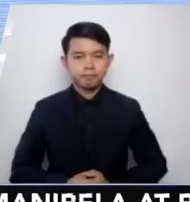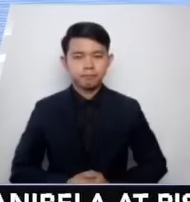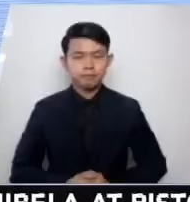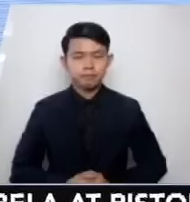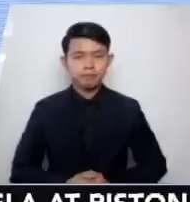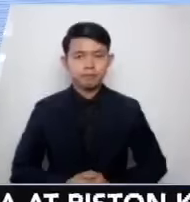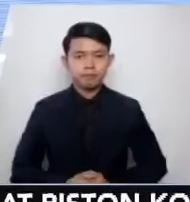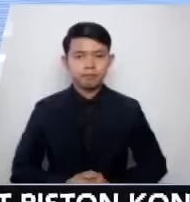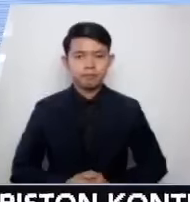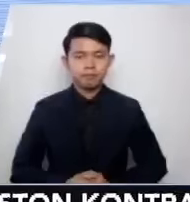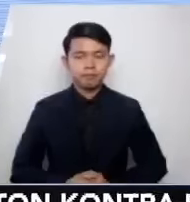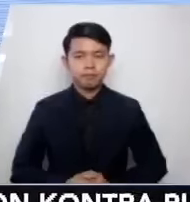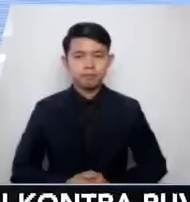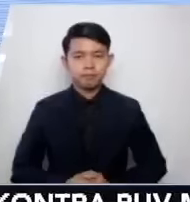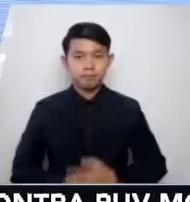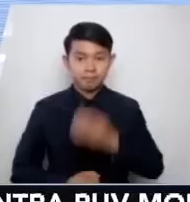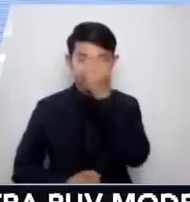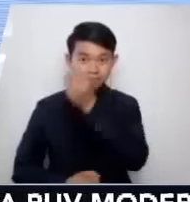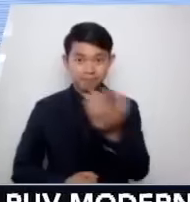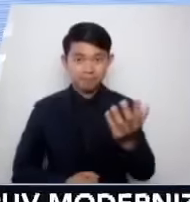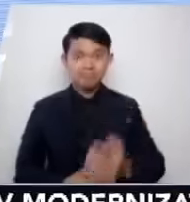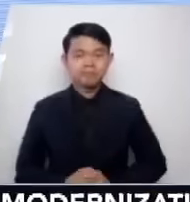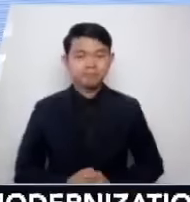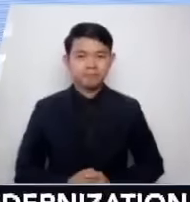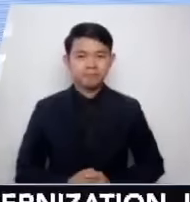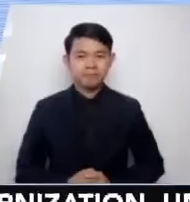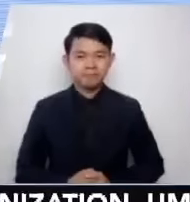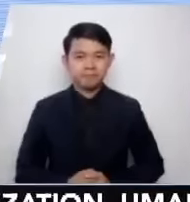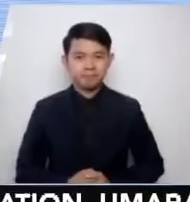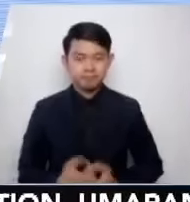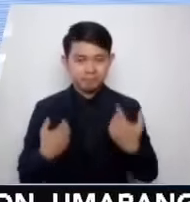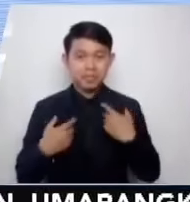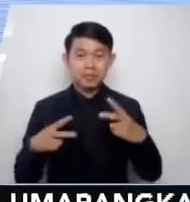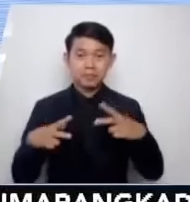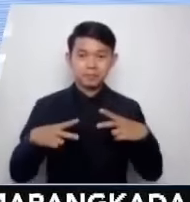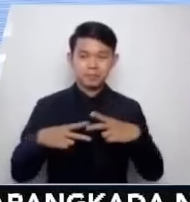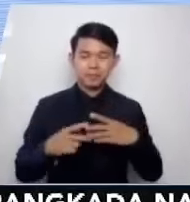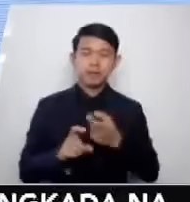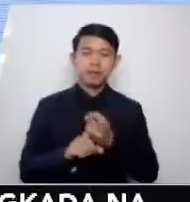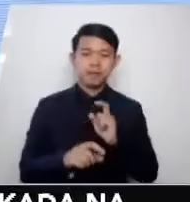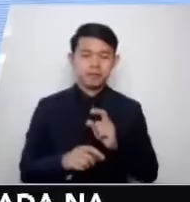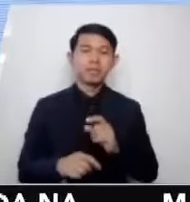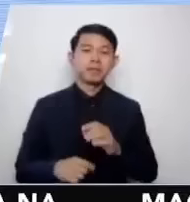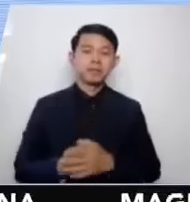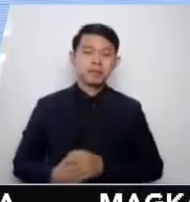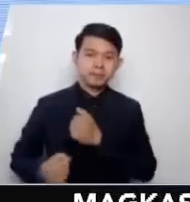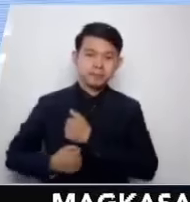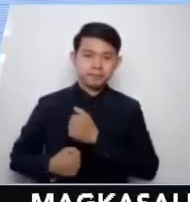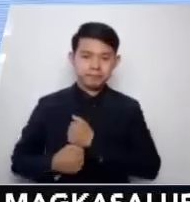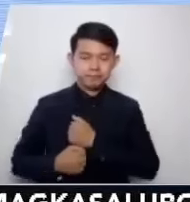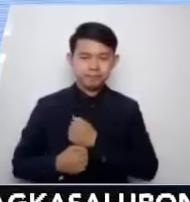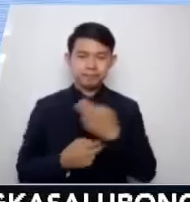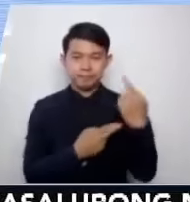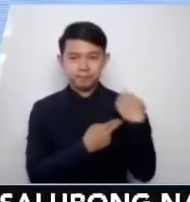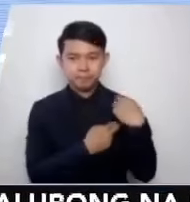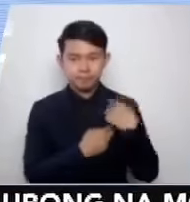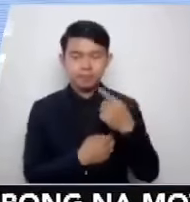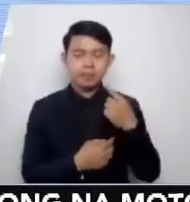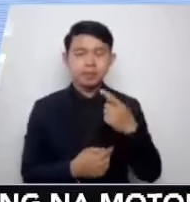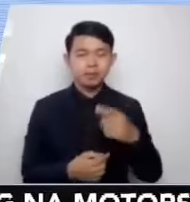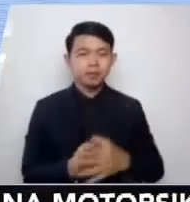Mga mare at pare, break muna sa kanilang military duties sina BTS members V at J-Hope para suportahan si